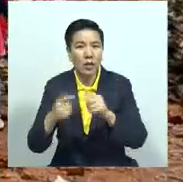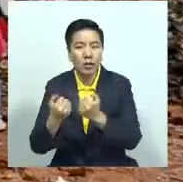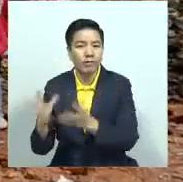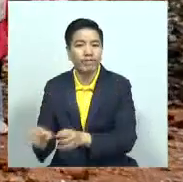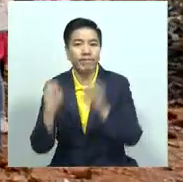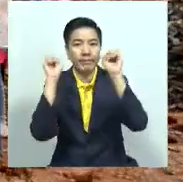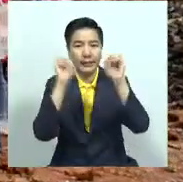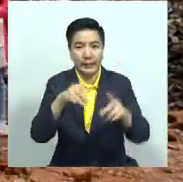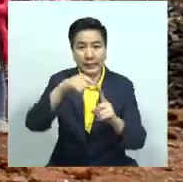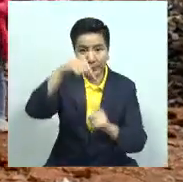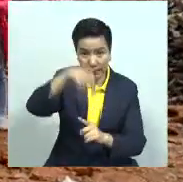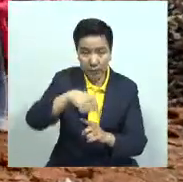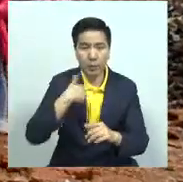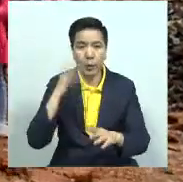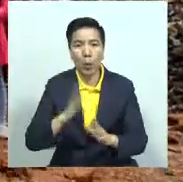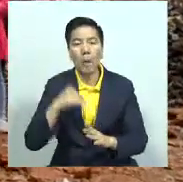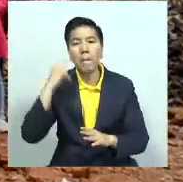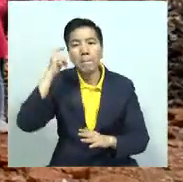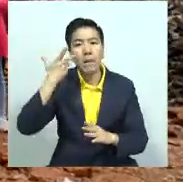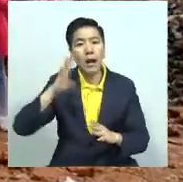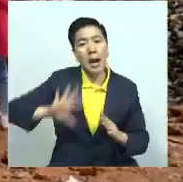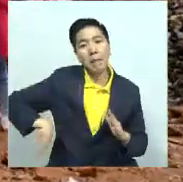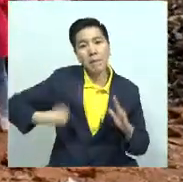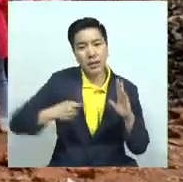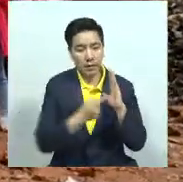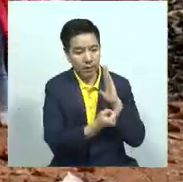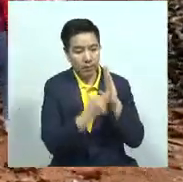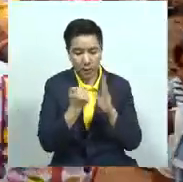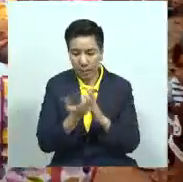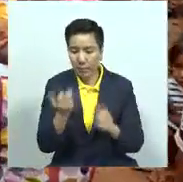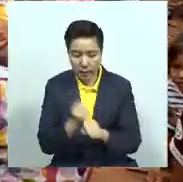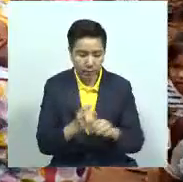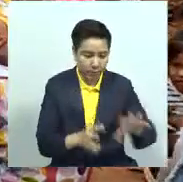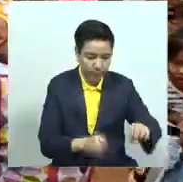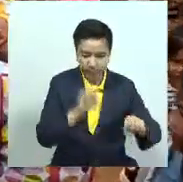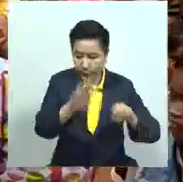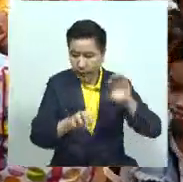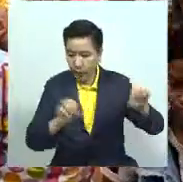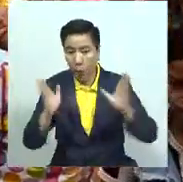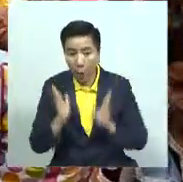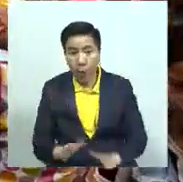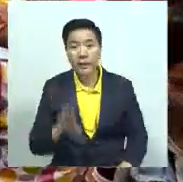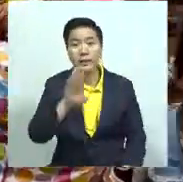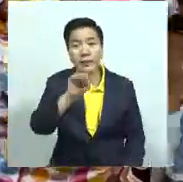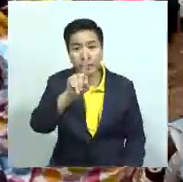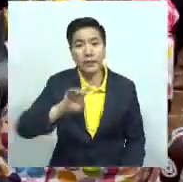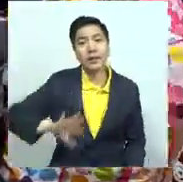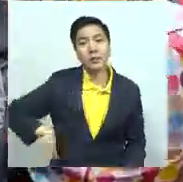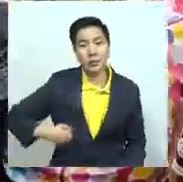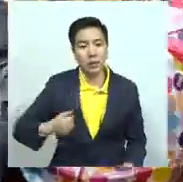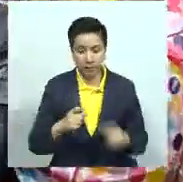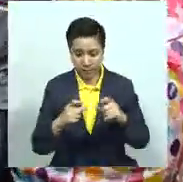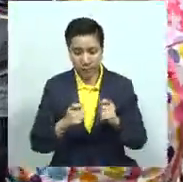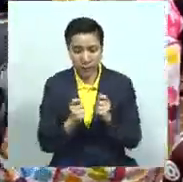วณนี้นะครับนอกจากนี้ยังมีแรงงานต่างด้าวชาวกัมพูชาเนี่ยรับจ้างคัดแยกขยะอยู่จำนวน41คนโดยทั้งหมด